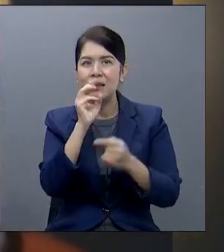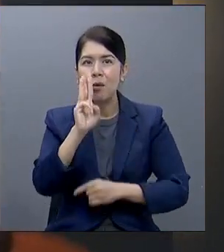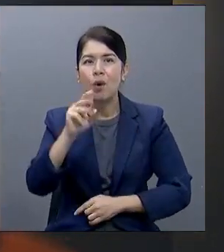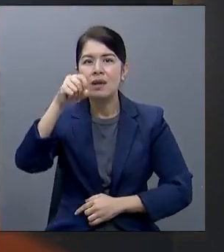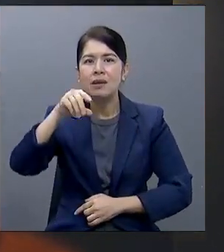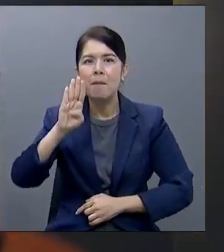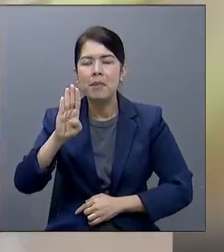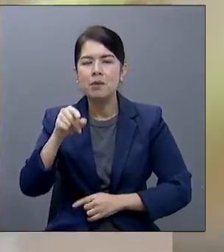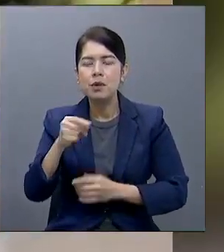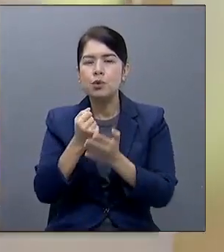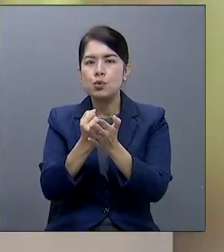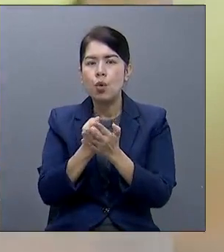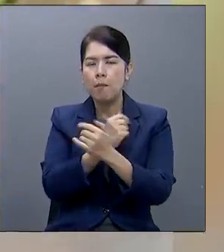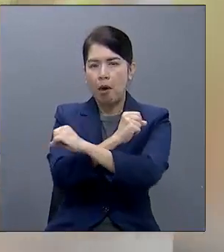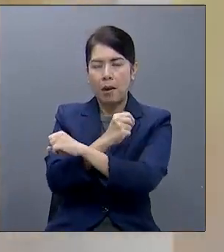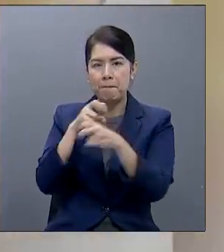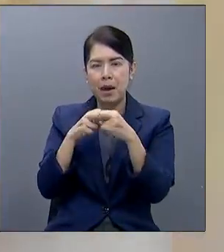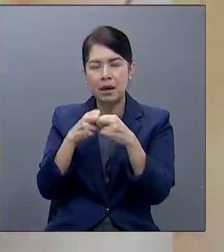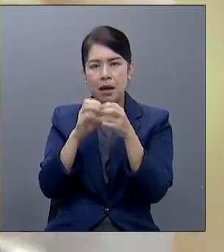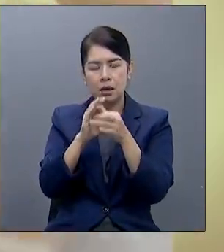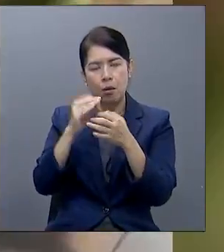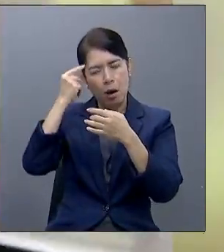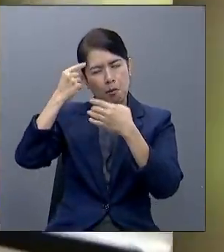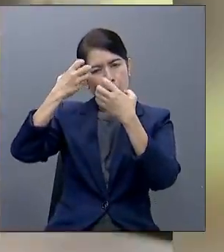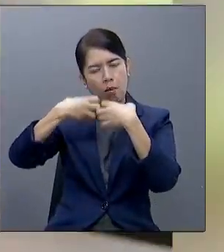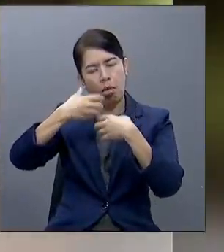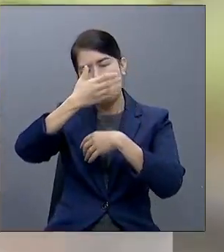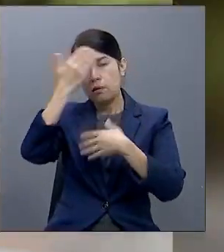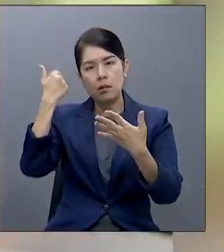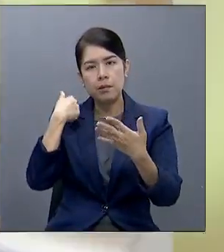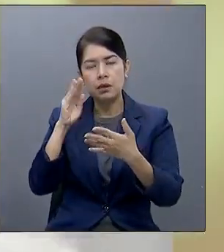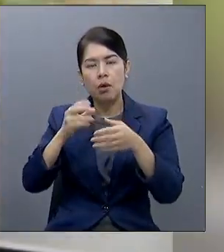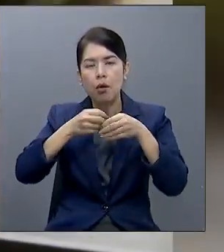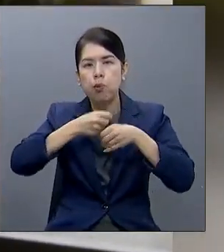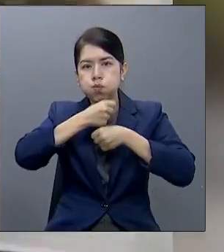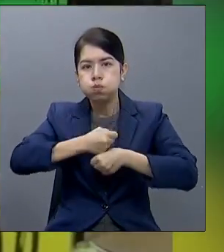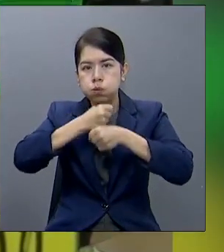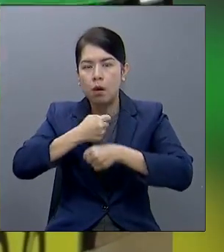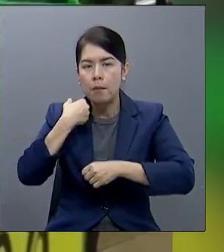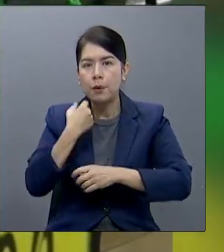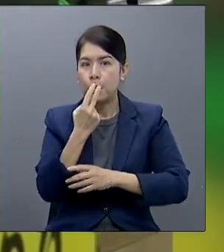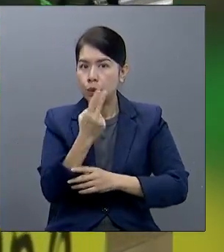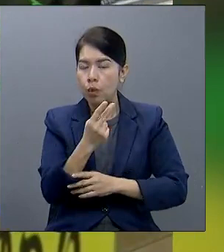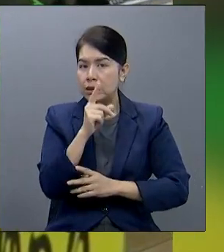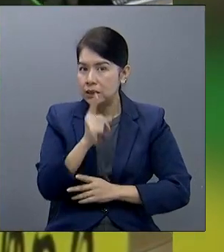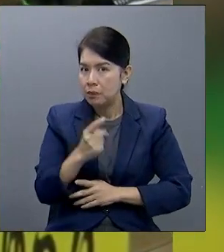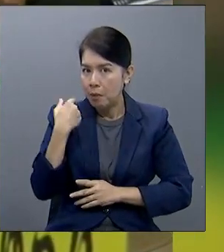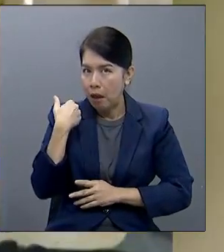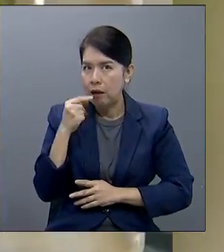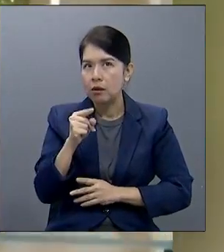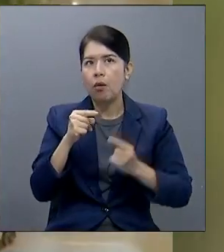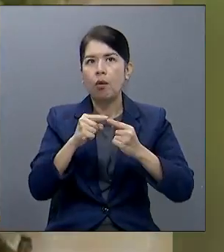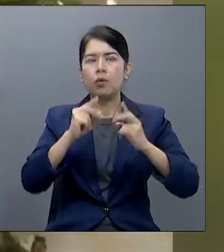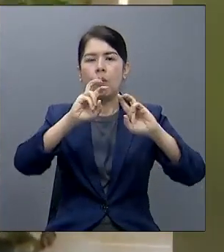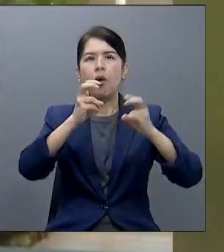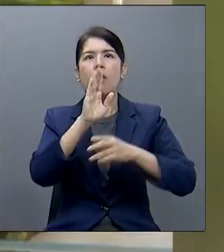าช่วยป้องกันภาวะสมองเสื่อมในผู้สูงวัยได้ข้อมูลนี้เนี่ยจะจริงหรือไม่วาซาบิมีสาระสำคัญอะไ